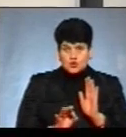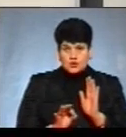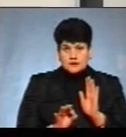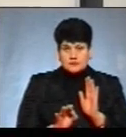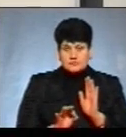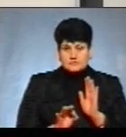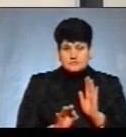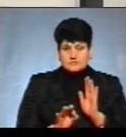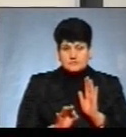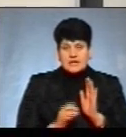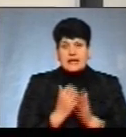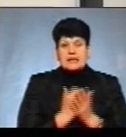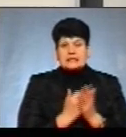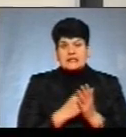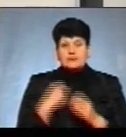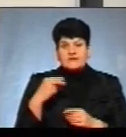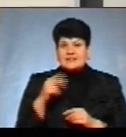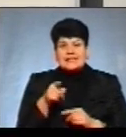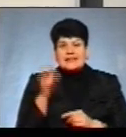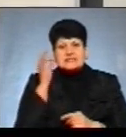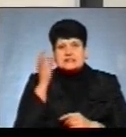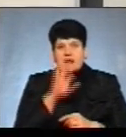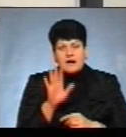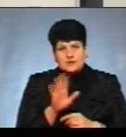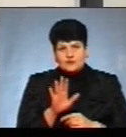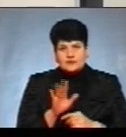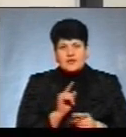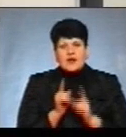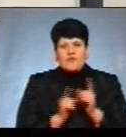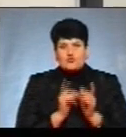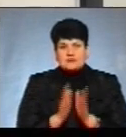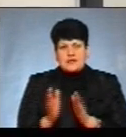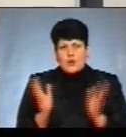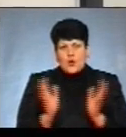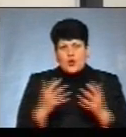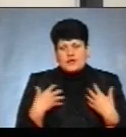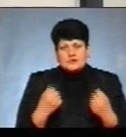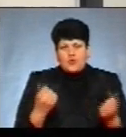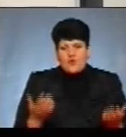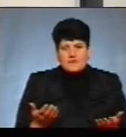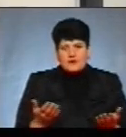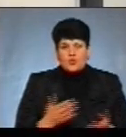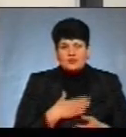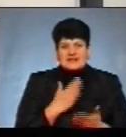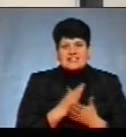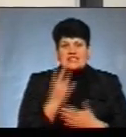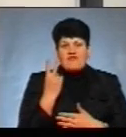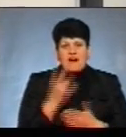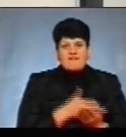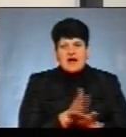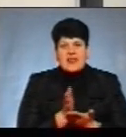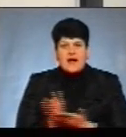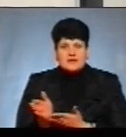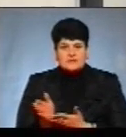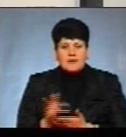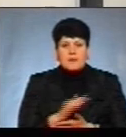90% кандидатів президенти, вони взагалі не згадують реформу системи охорони здоров'я. Тобто, в нас є два